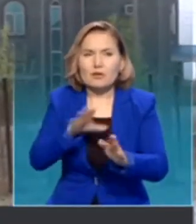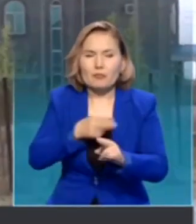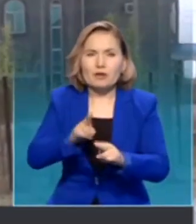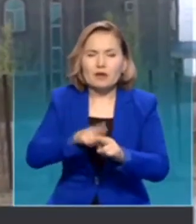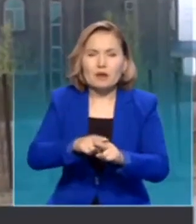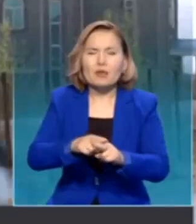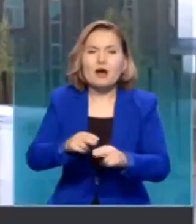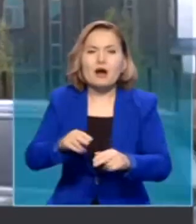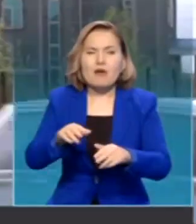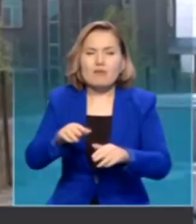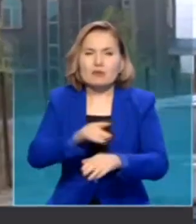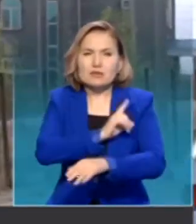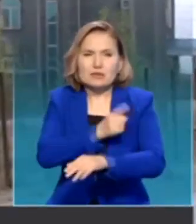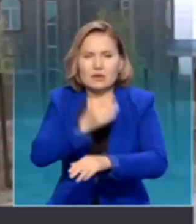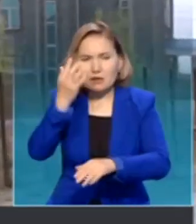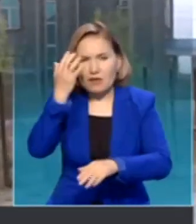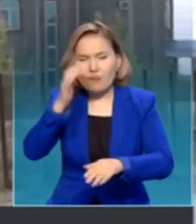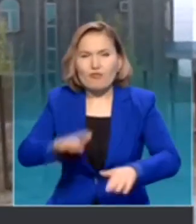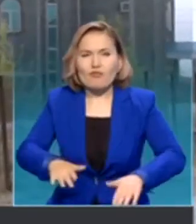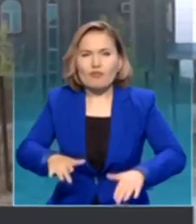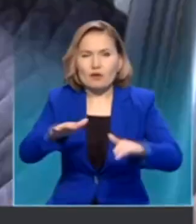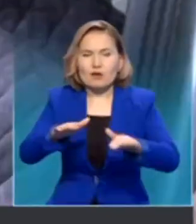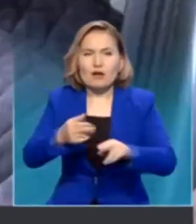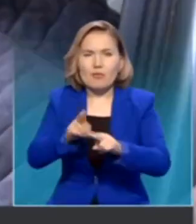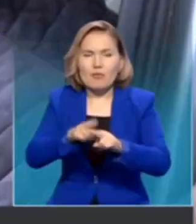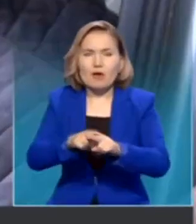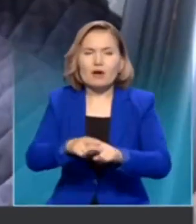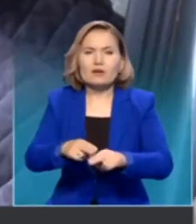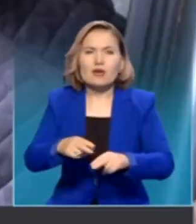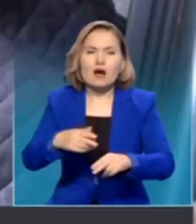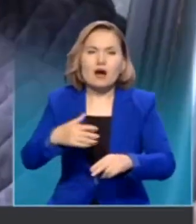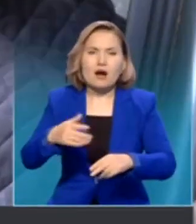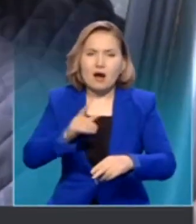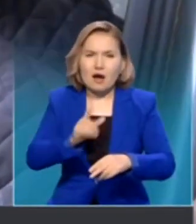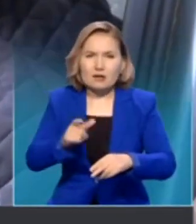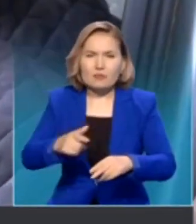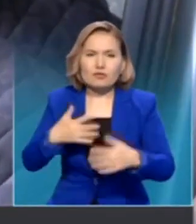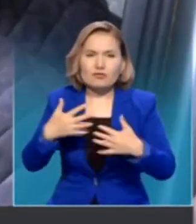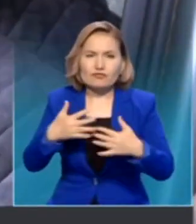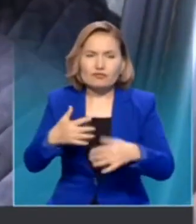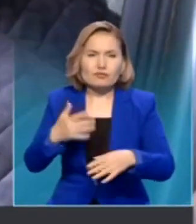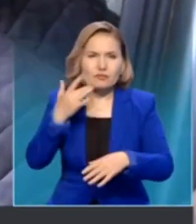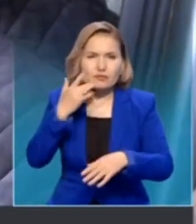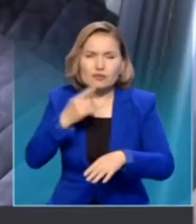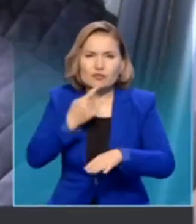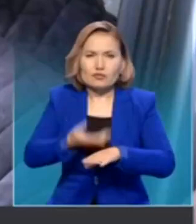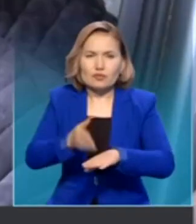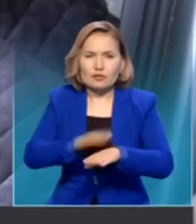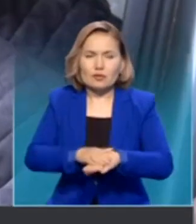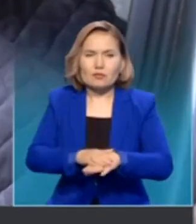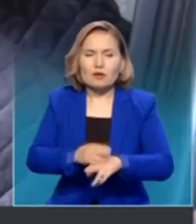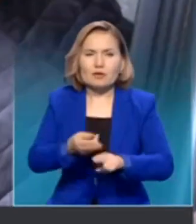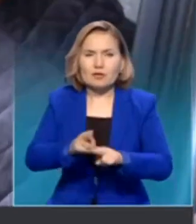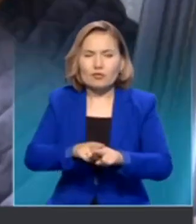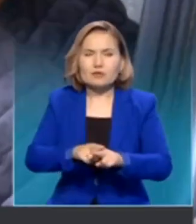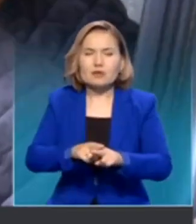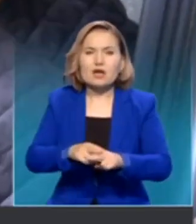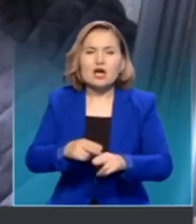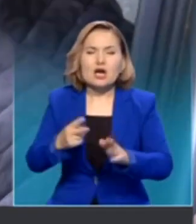іргедегі ауылдар мен қала тұрғындарына жайсыз тиіп тұр. Таңғы 7:30-дан бастап жол көру мүмкіндік